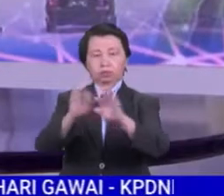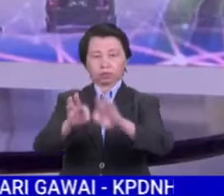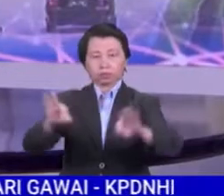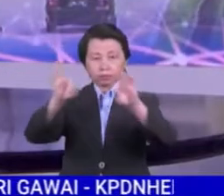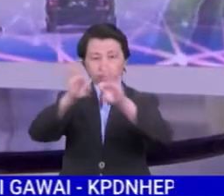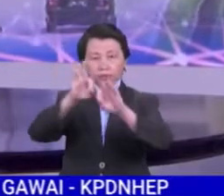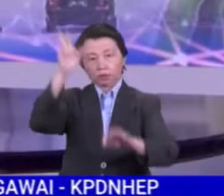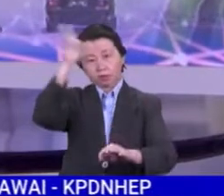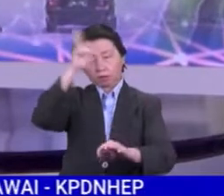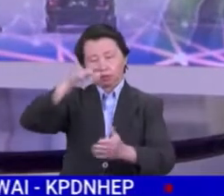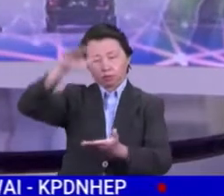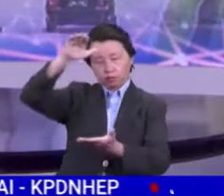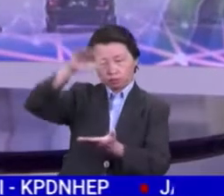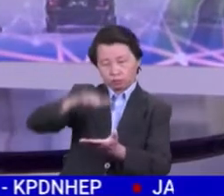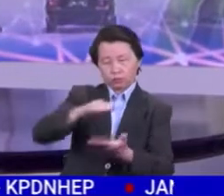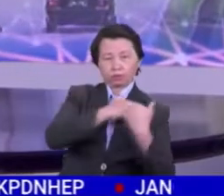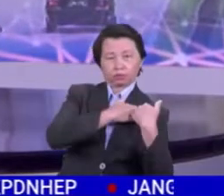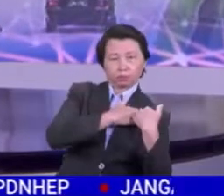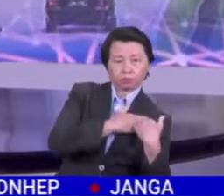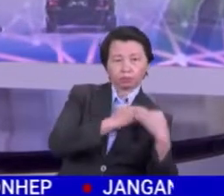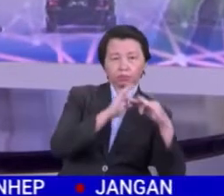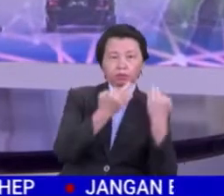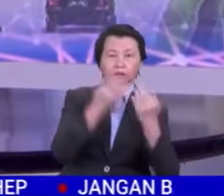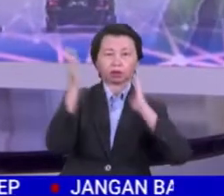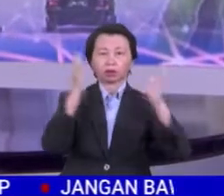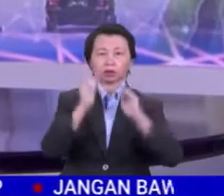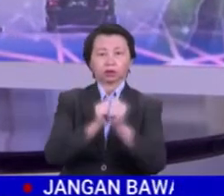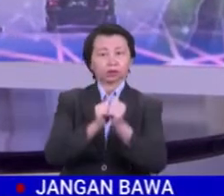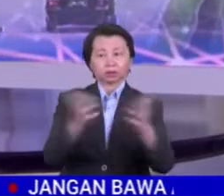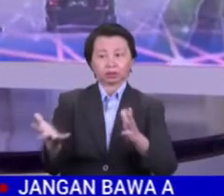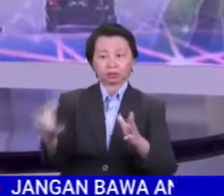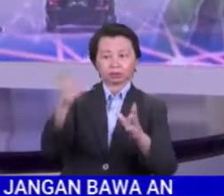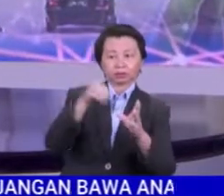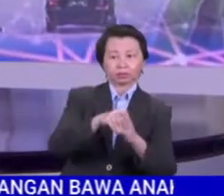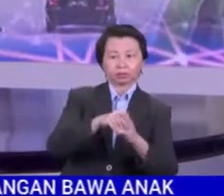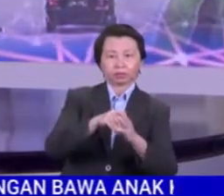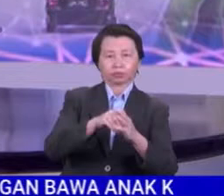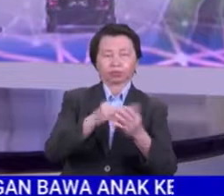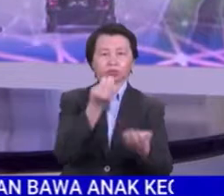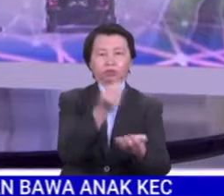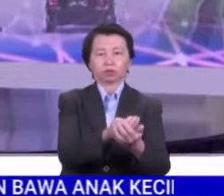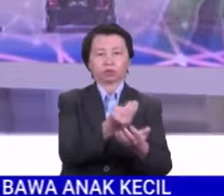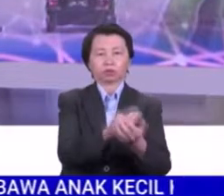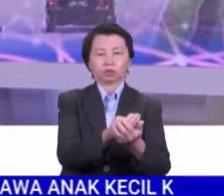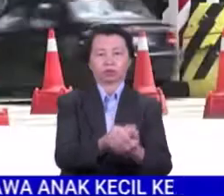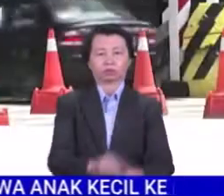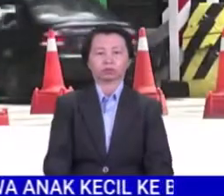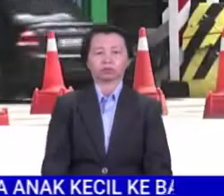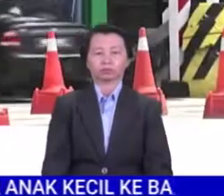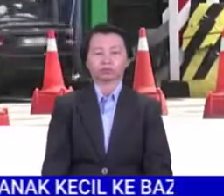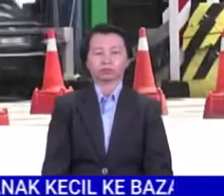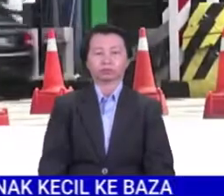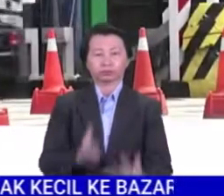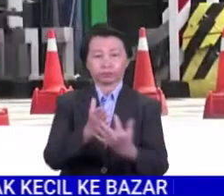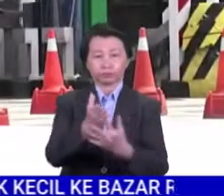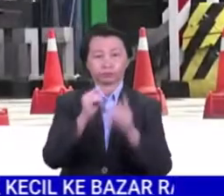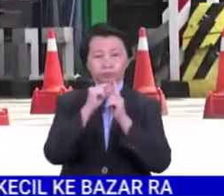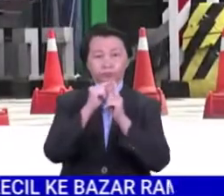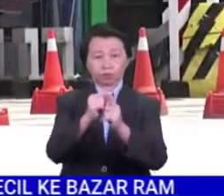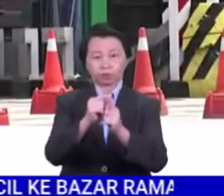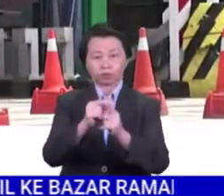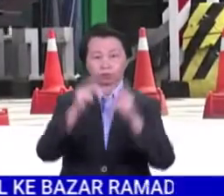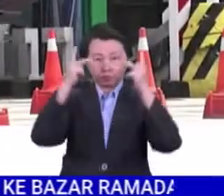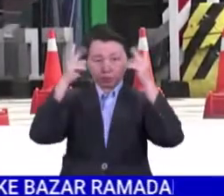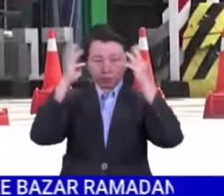kerajaan mengurangkan beban keluarga Malaysia tanpa melibatkan implikasi kewangan menerusi kenyataannya beliau